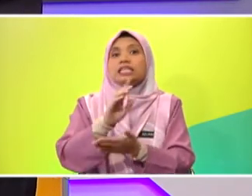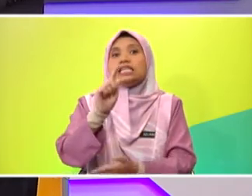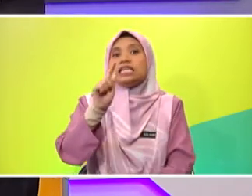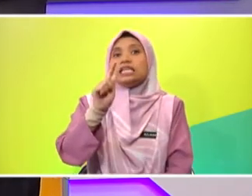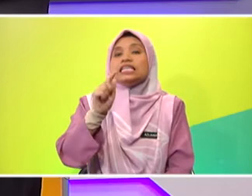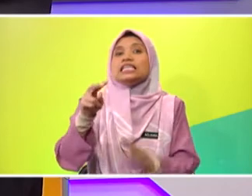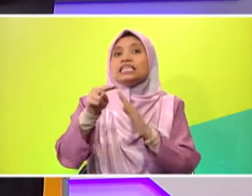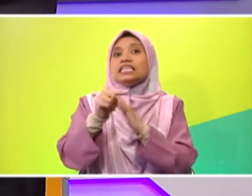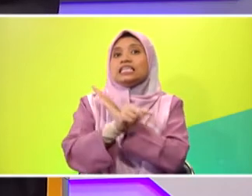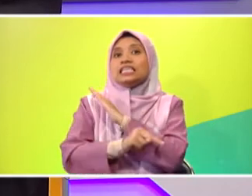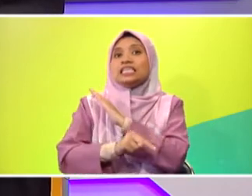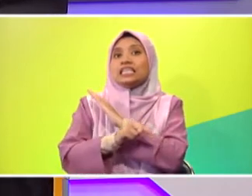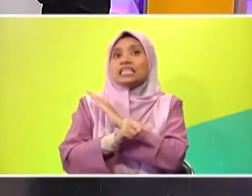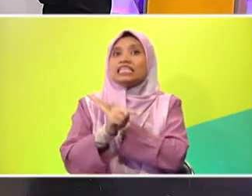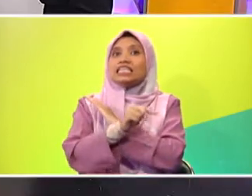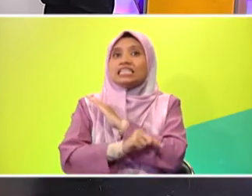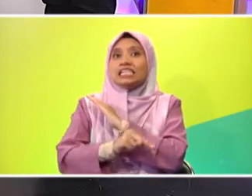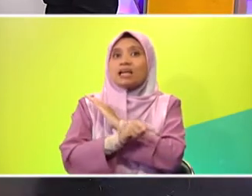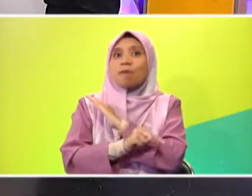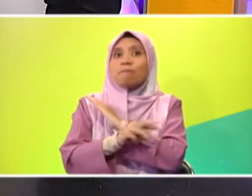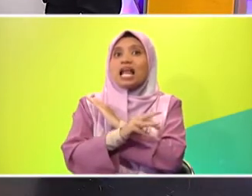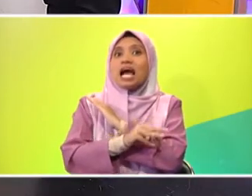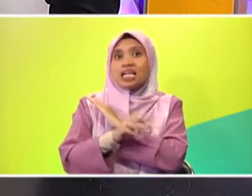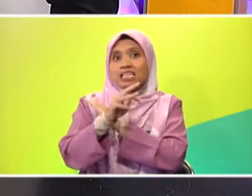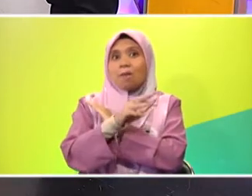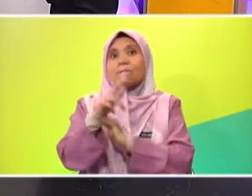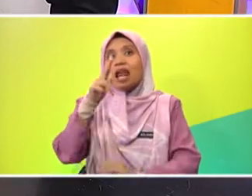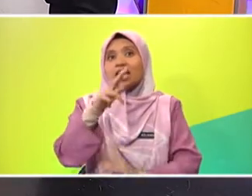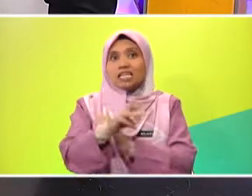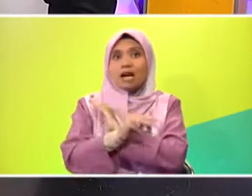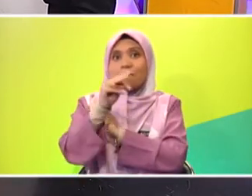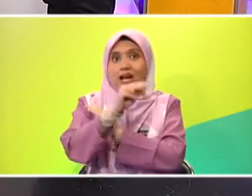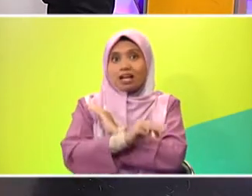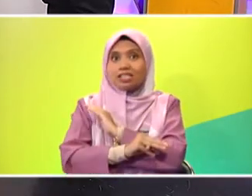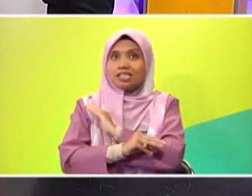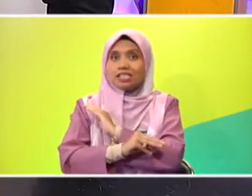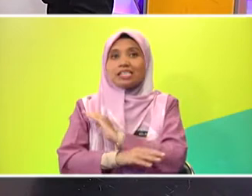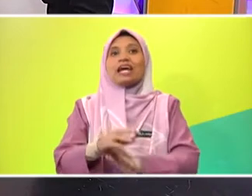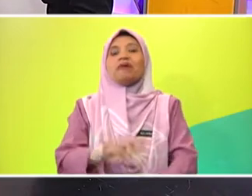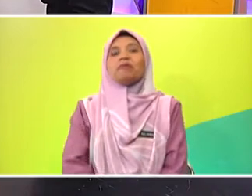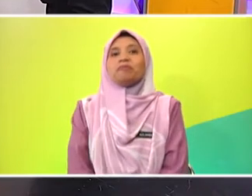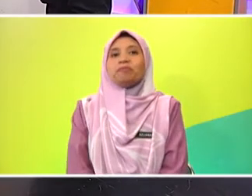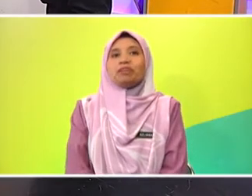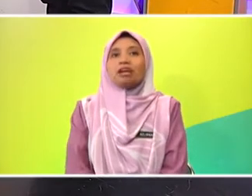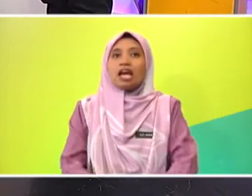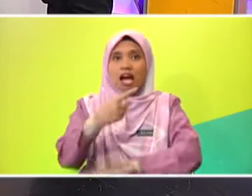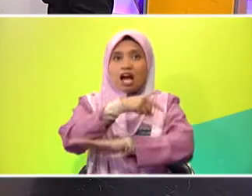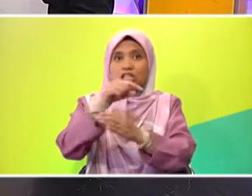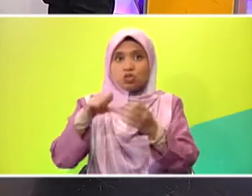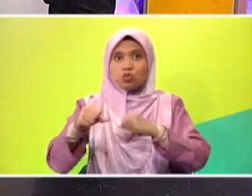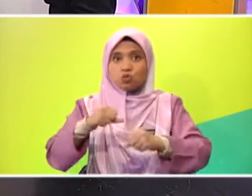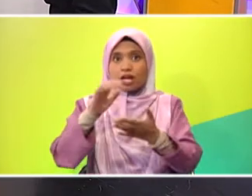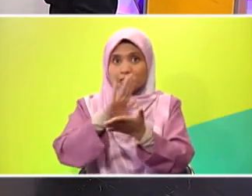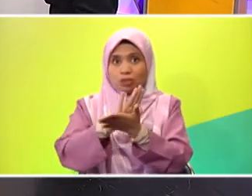Negeri meledak Ina hari suka sekolah-sekolah reguler terlaris kostum alis Sugan sekolah saya